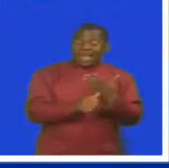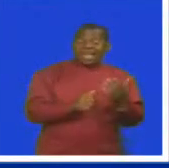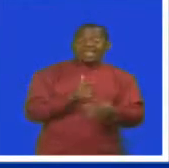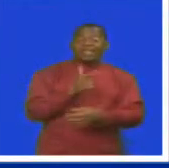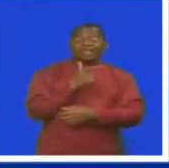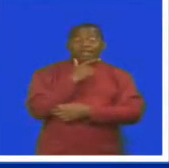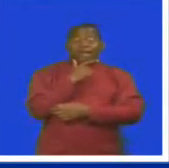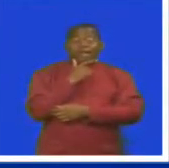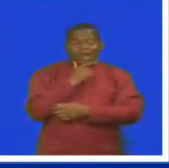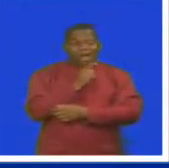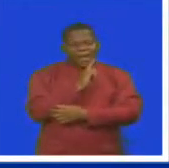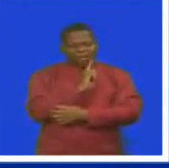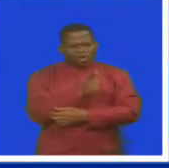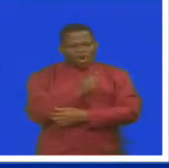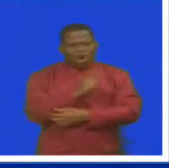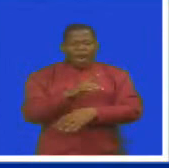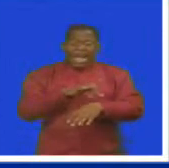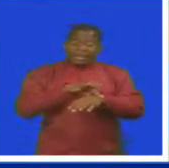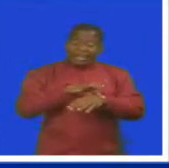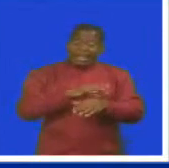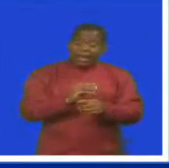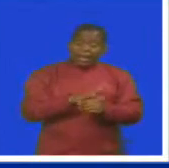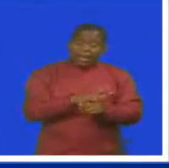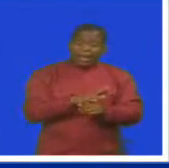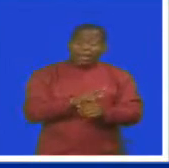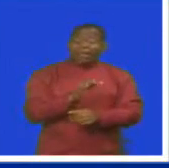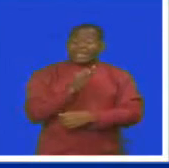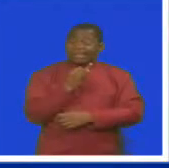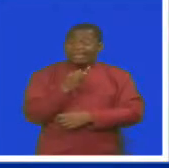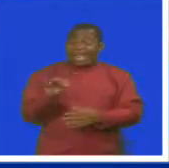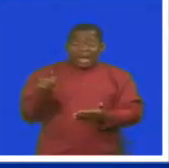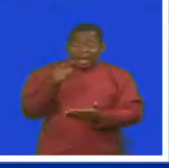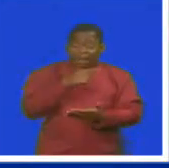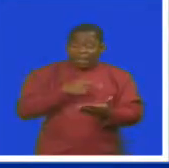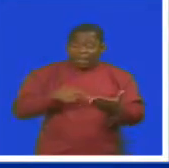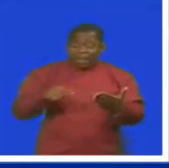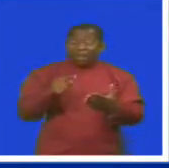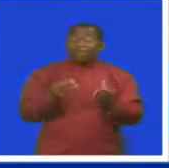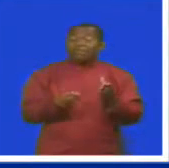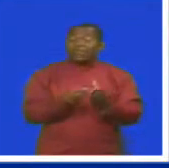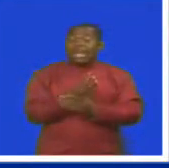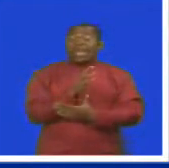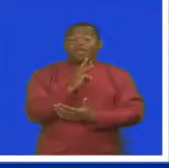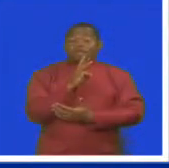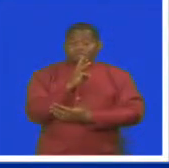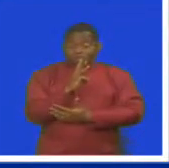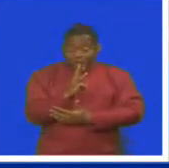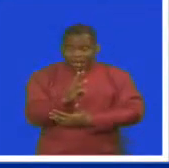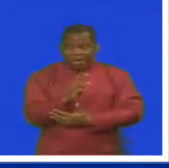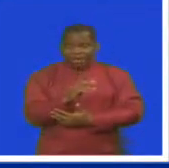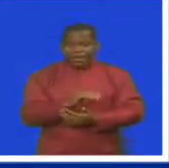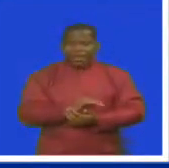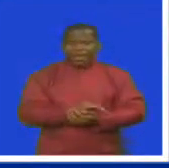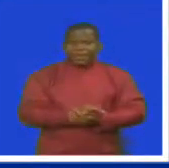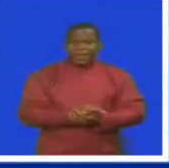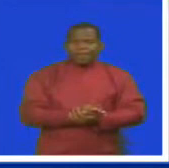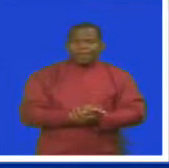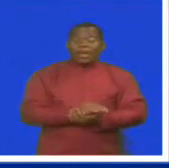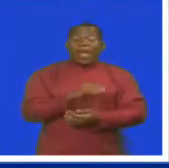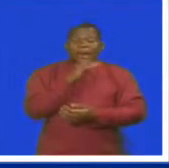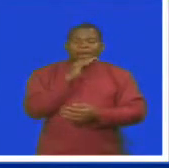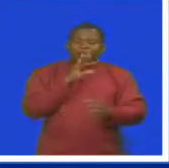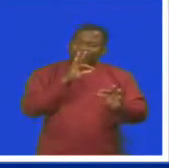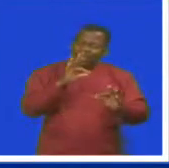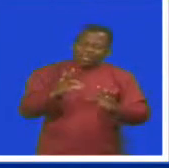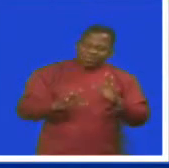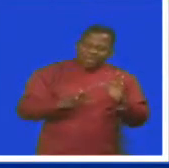simo, mtlaka 14-15 December, nga po gila batabe sasabaya skazila, sisi ngejili ni gile second wave. Noma kuhamba njani but we